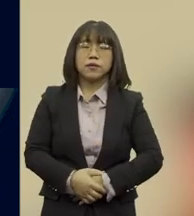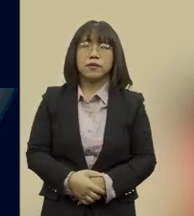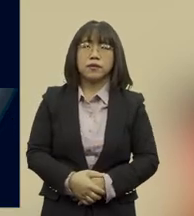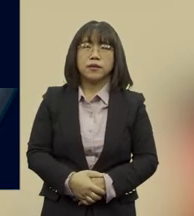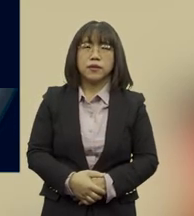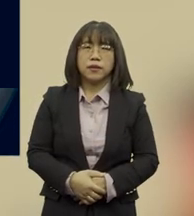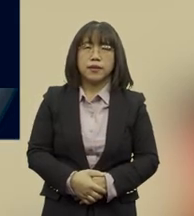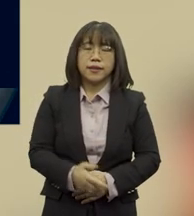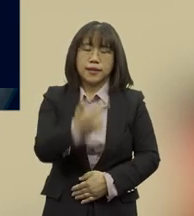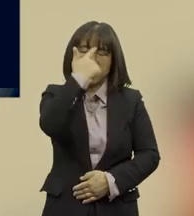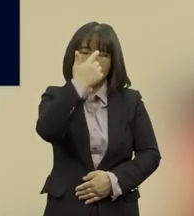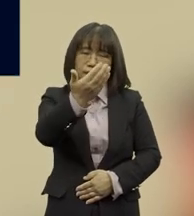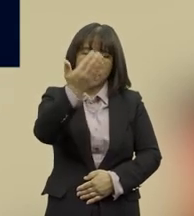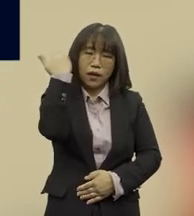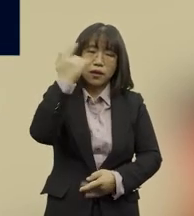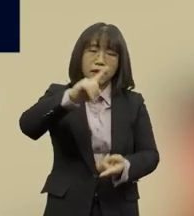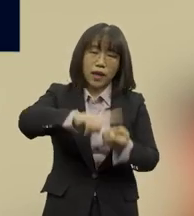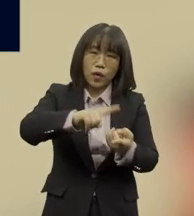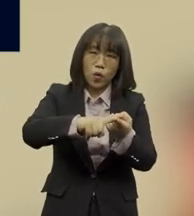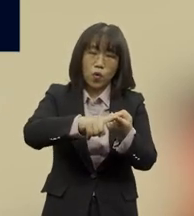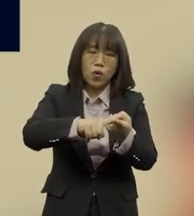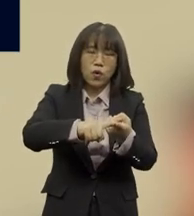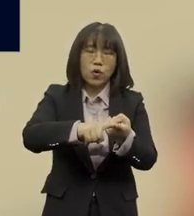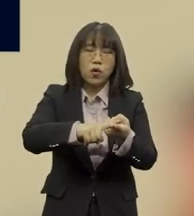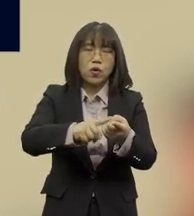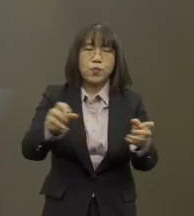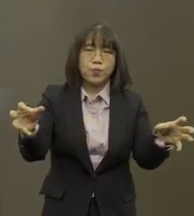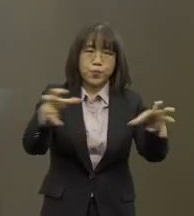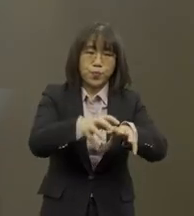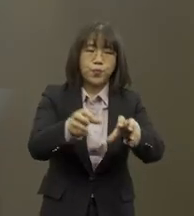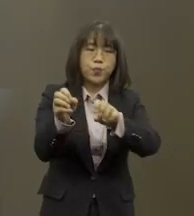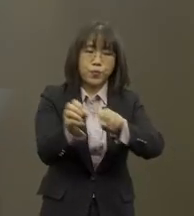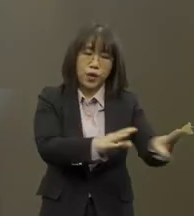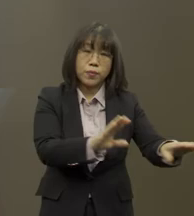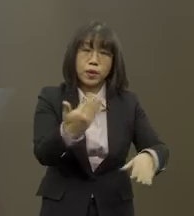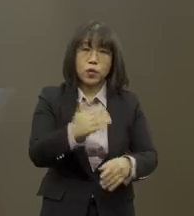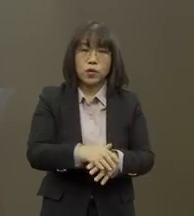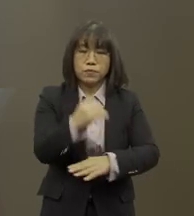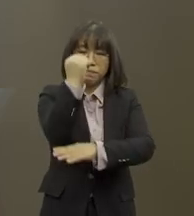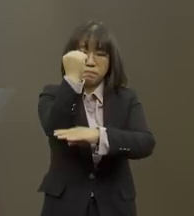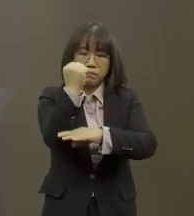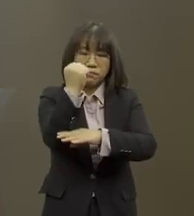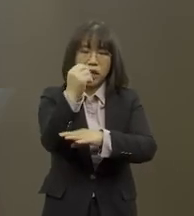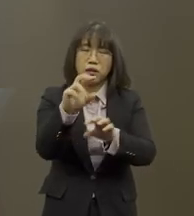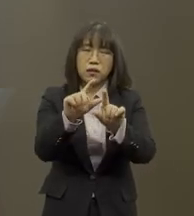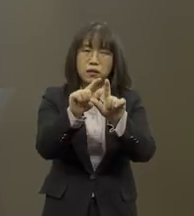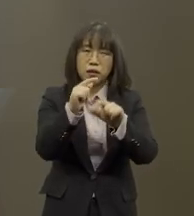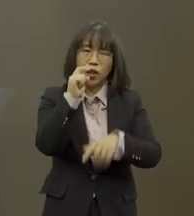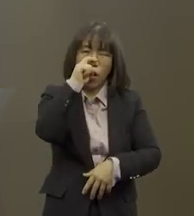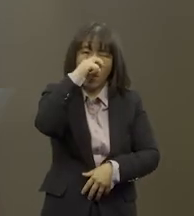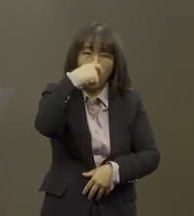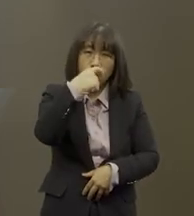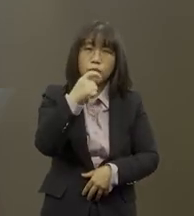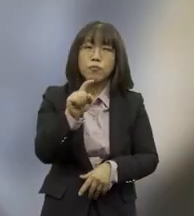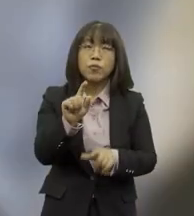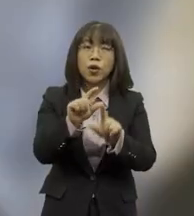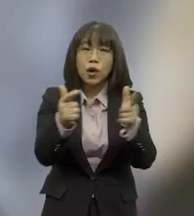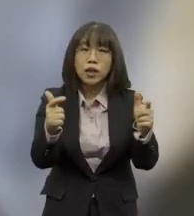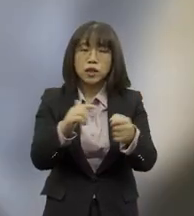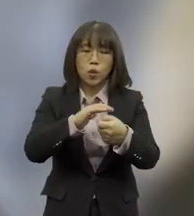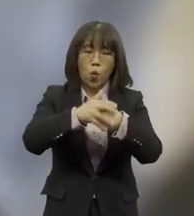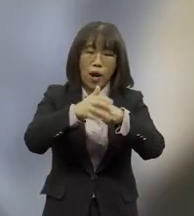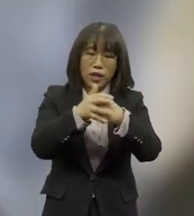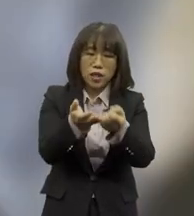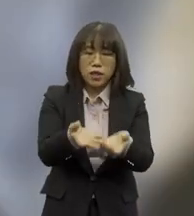경우에는 이전처럼 플라스틱 수거함에 재활용하면 됩니다. 씻어도 이물질이 제거되지 않은 용기와